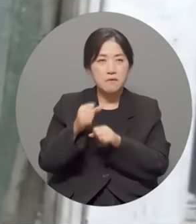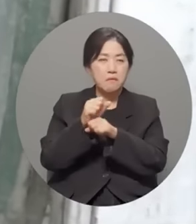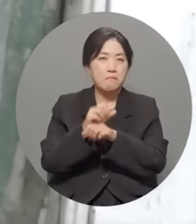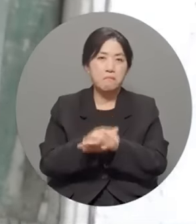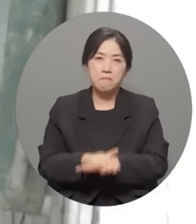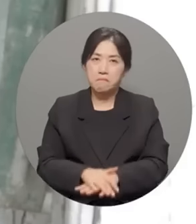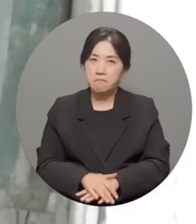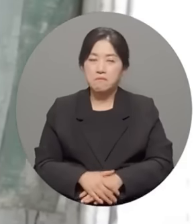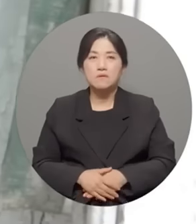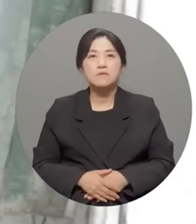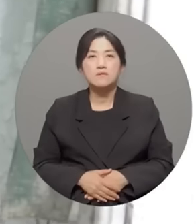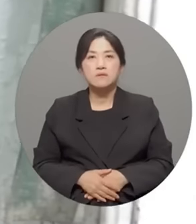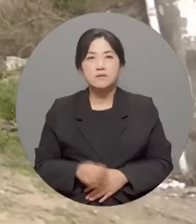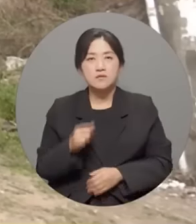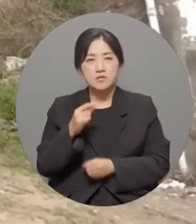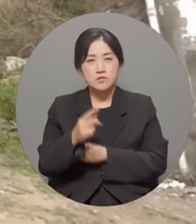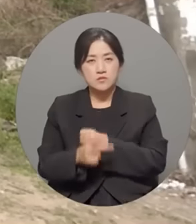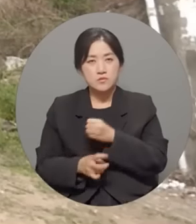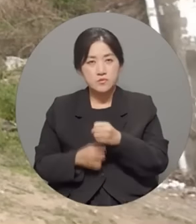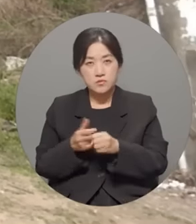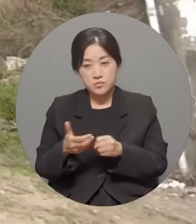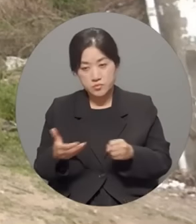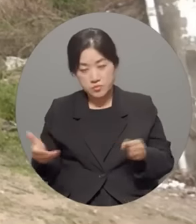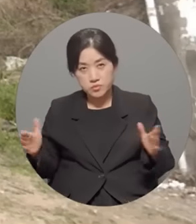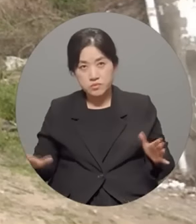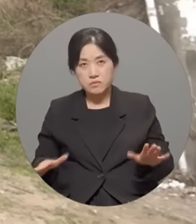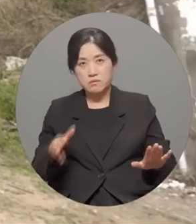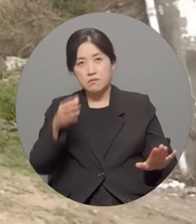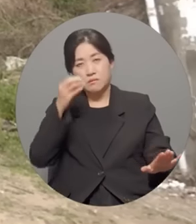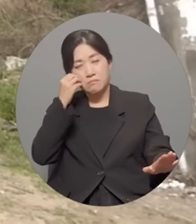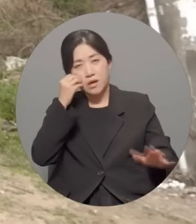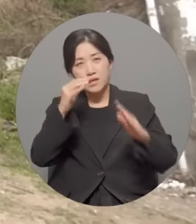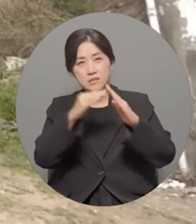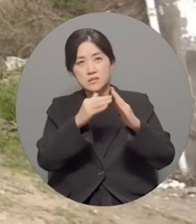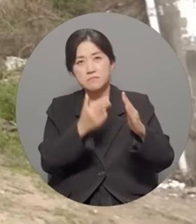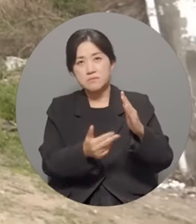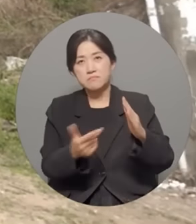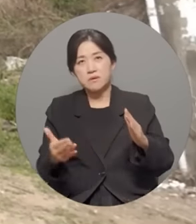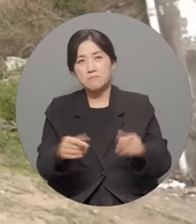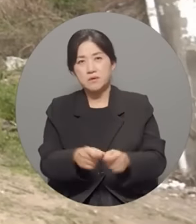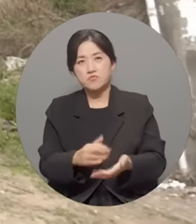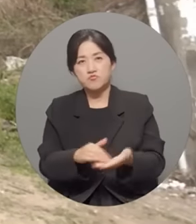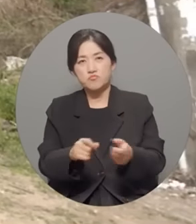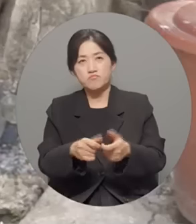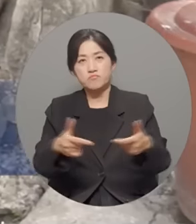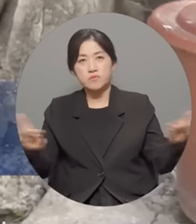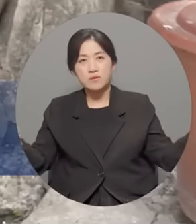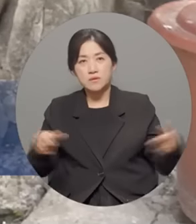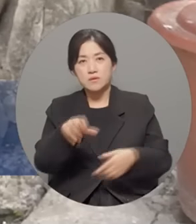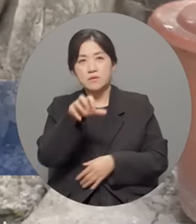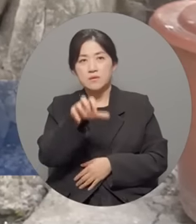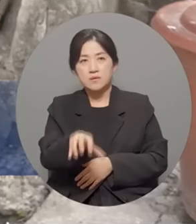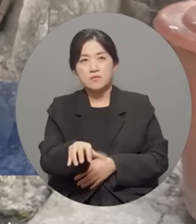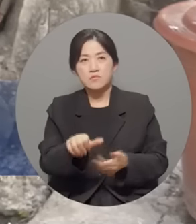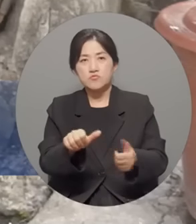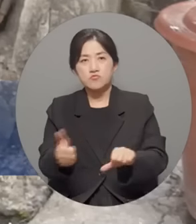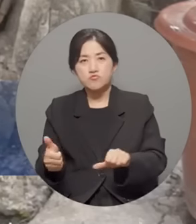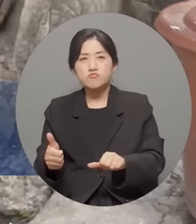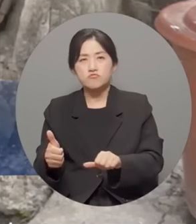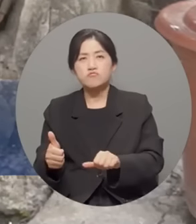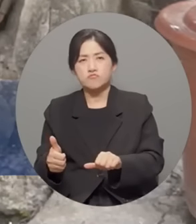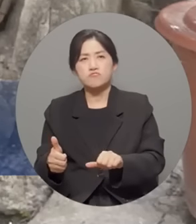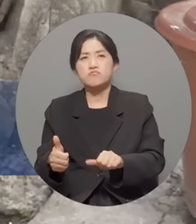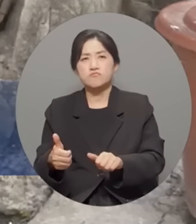됐습니다. 수십 년이 흐르는 사이 방치된 빈집들만 늘어나고 있습니다. 여기서 죽어서 나간 사람들이 있어.